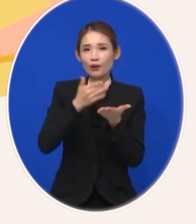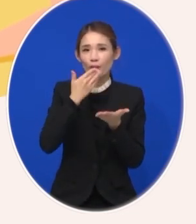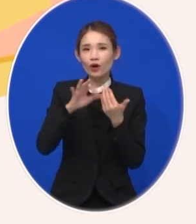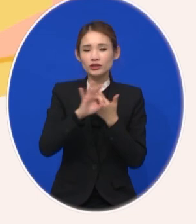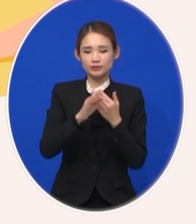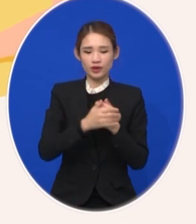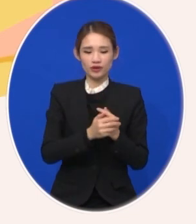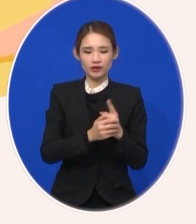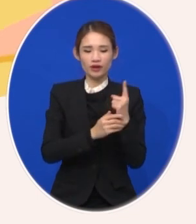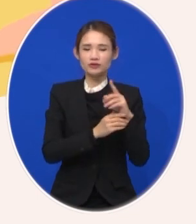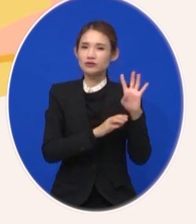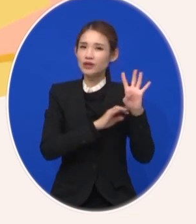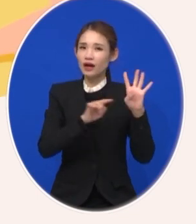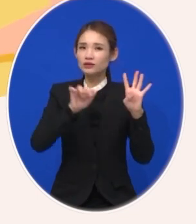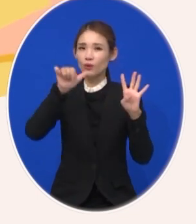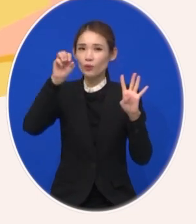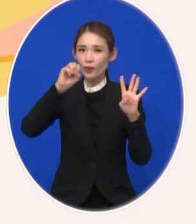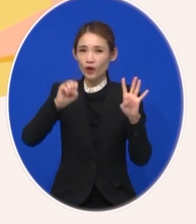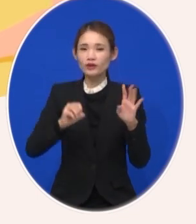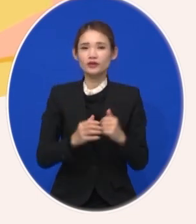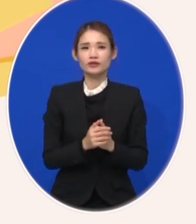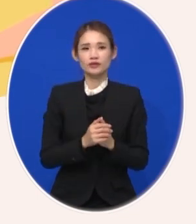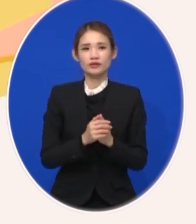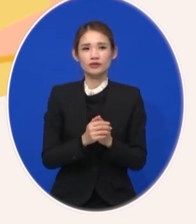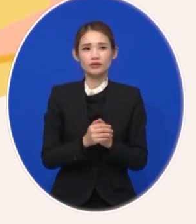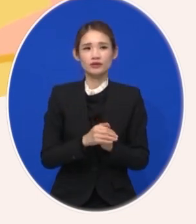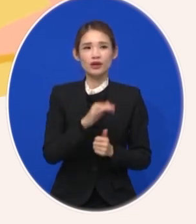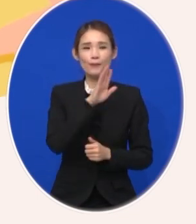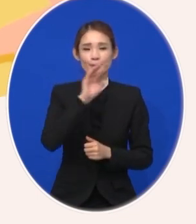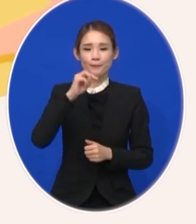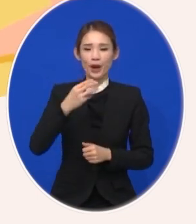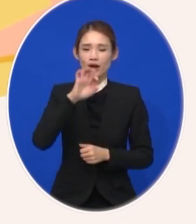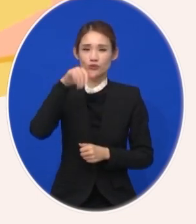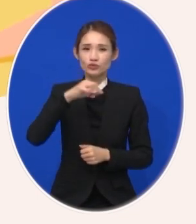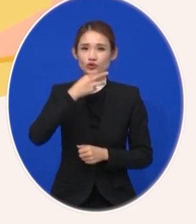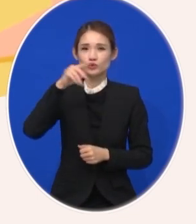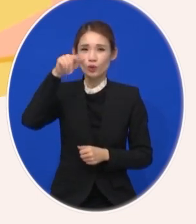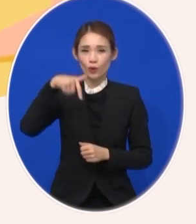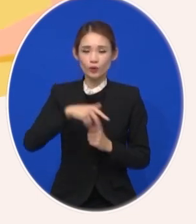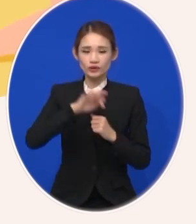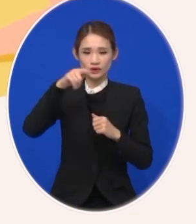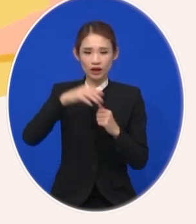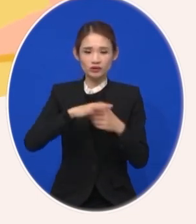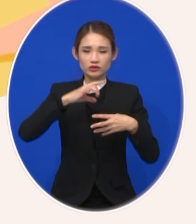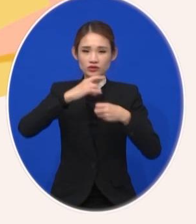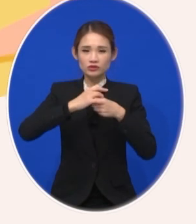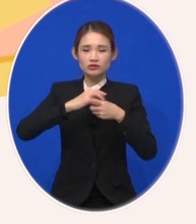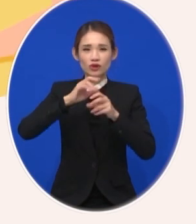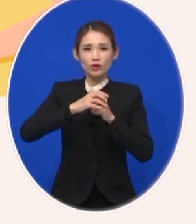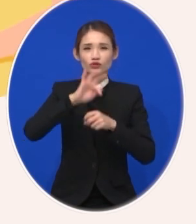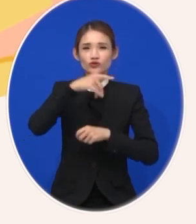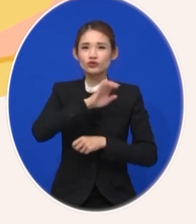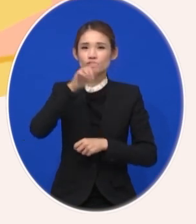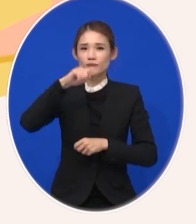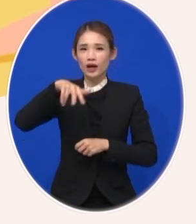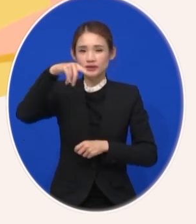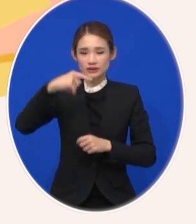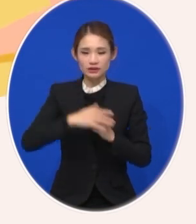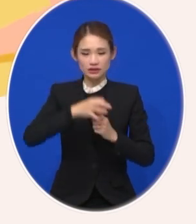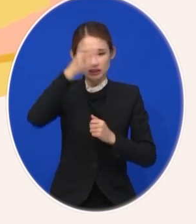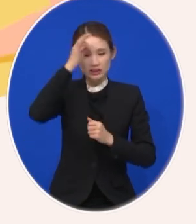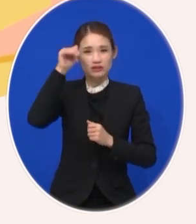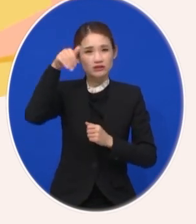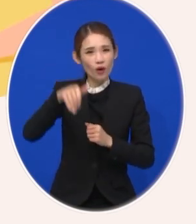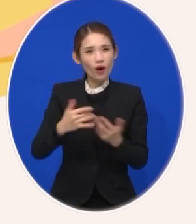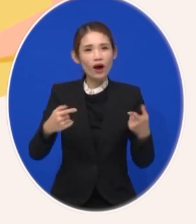경우 4에서 5% 정도입니다. 이 발프로익산은 척수 수막증과 같은 기형 유발뿐만 아니라 지능 저하를